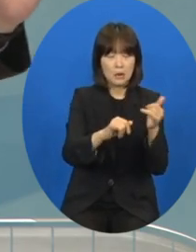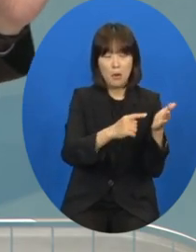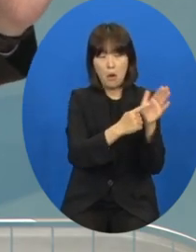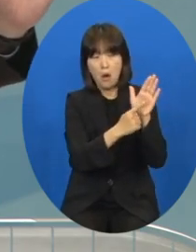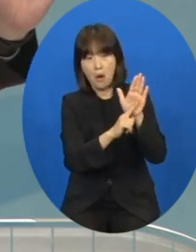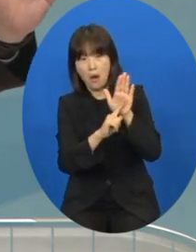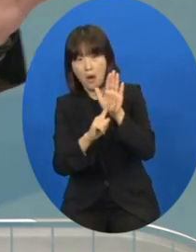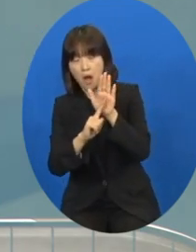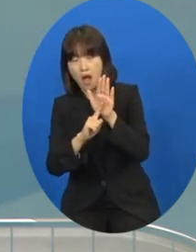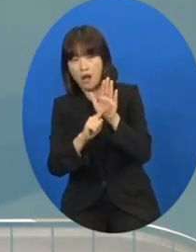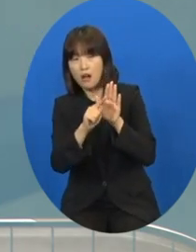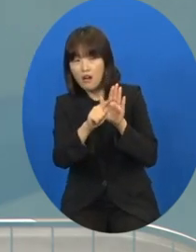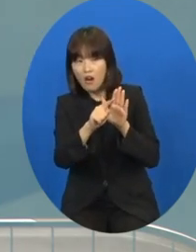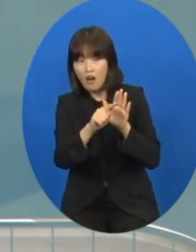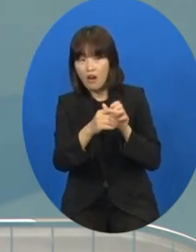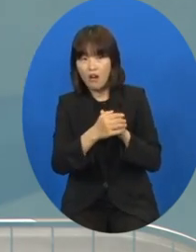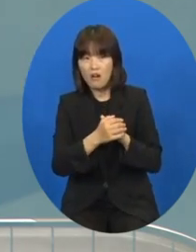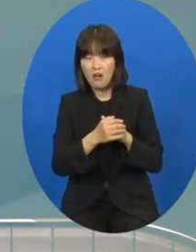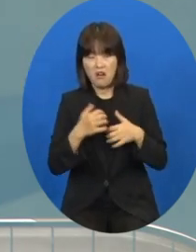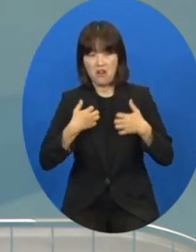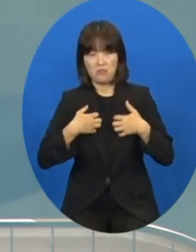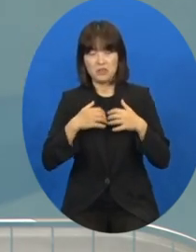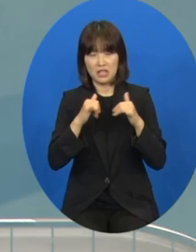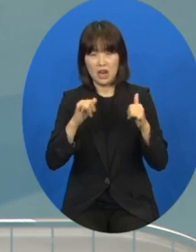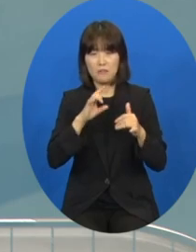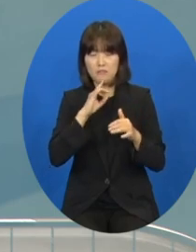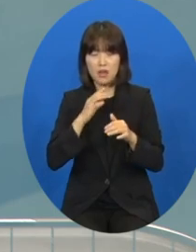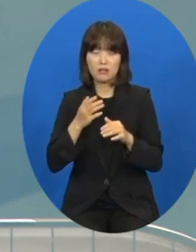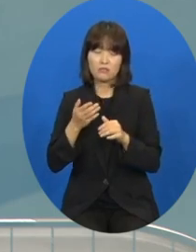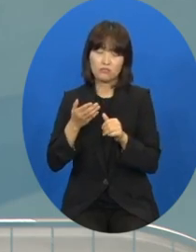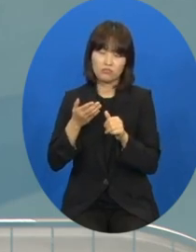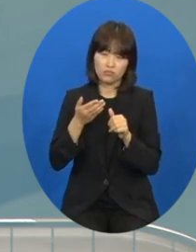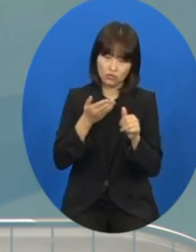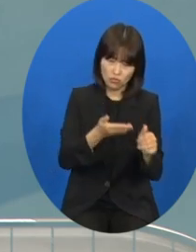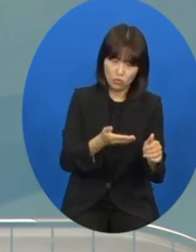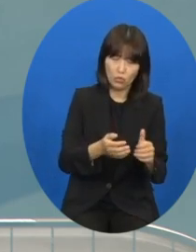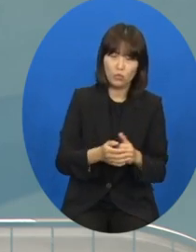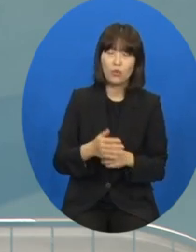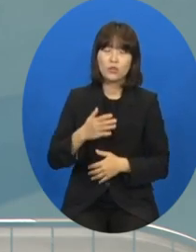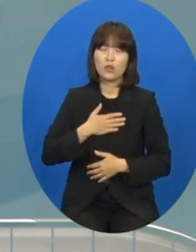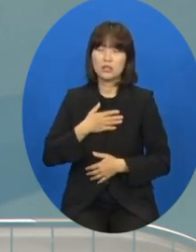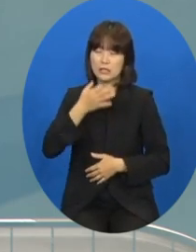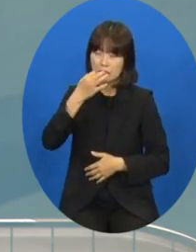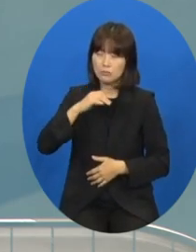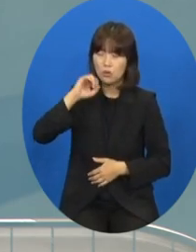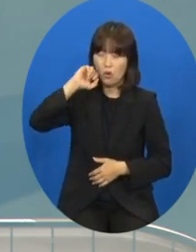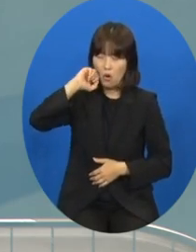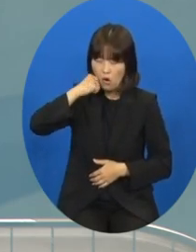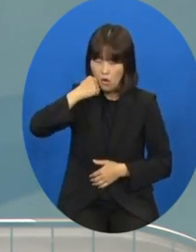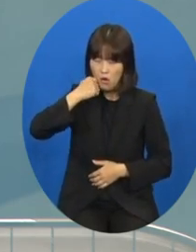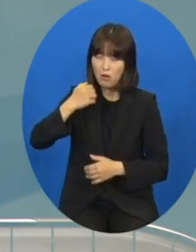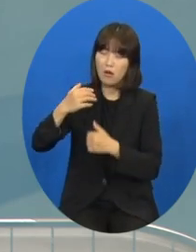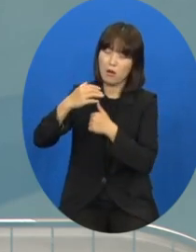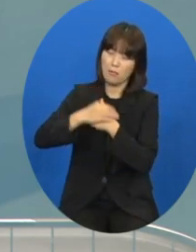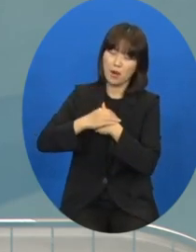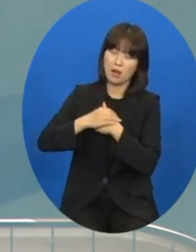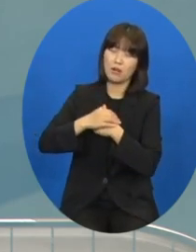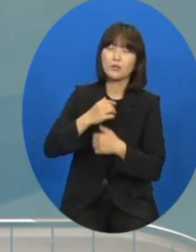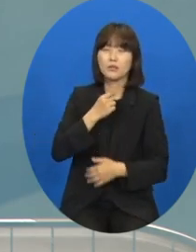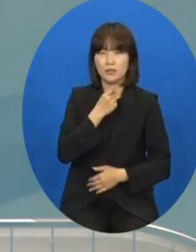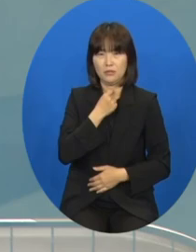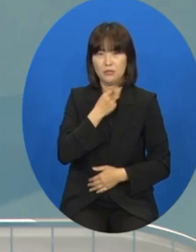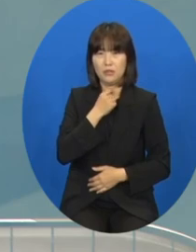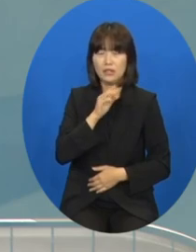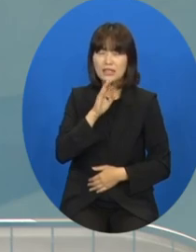사람들에게 주세요. 저는 진짜 힘든 일, 어려운 거, 그런 거 해보고 싶어요.